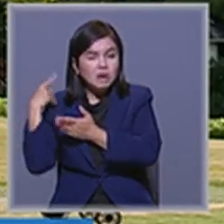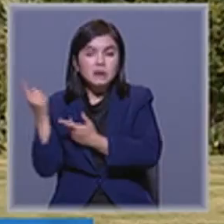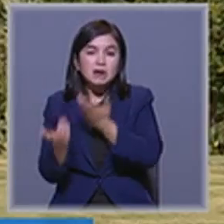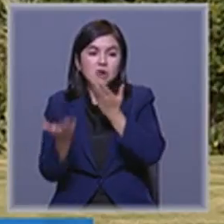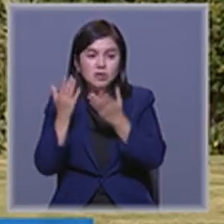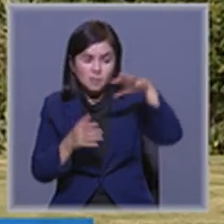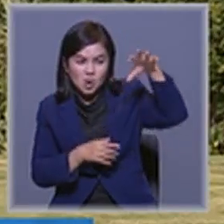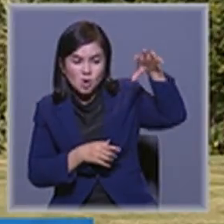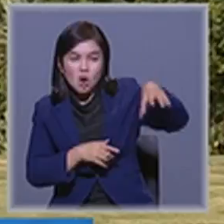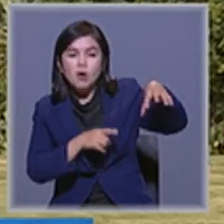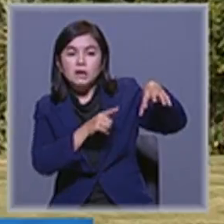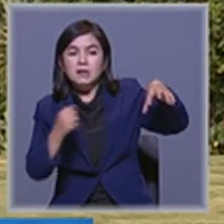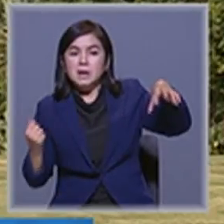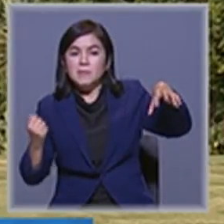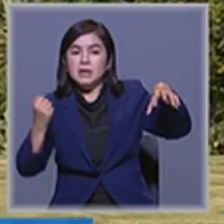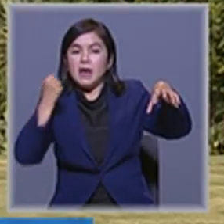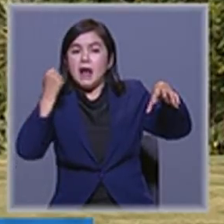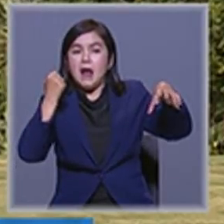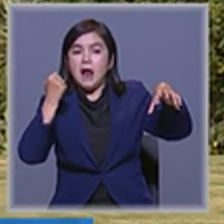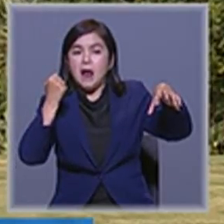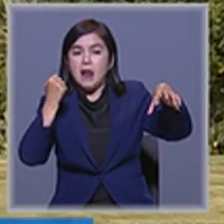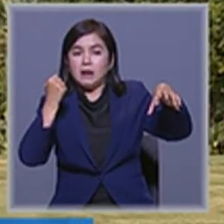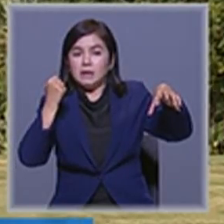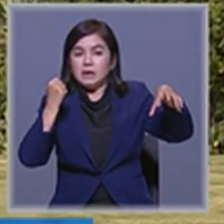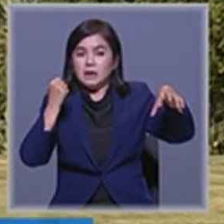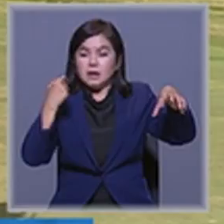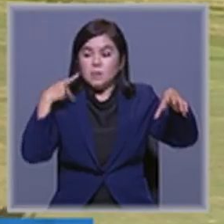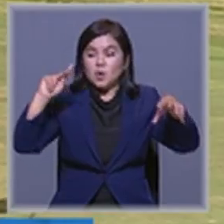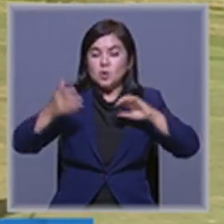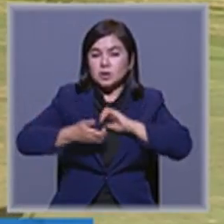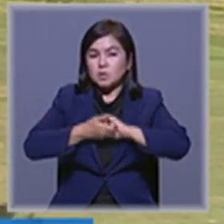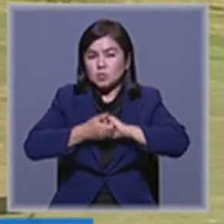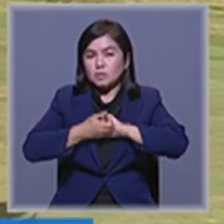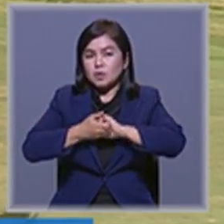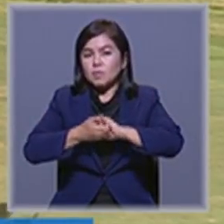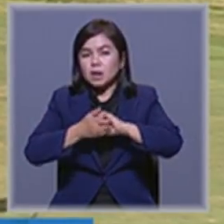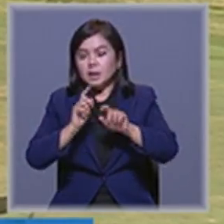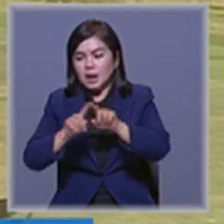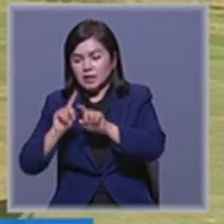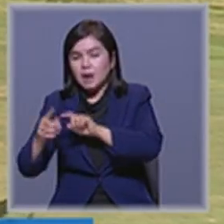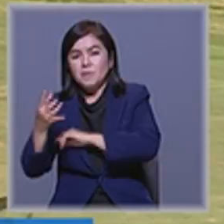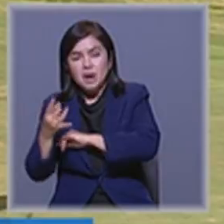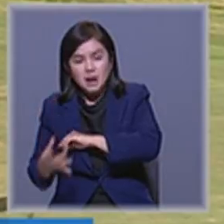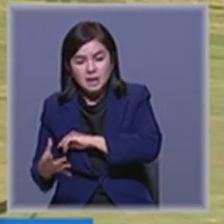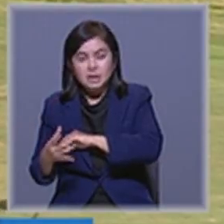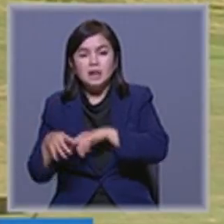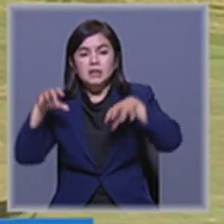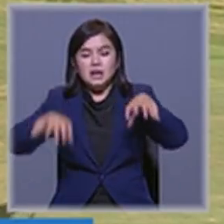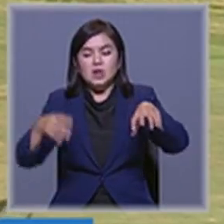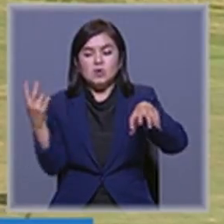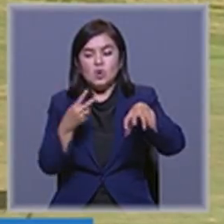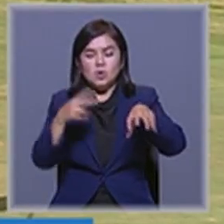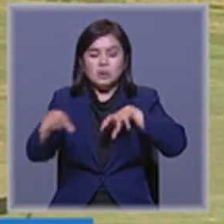ที่มีอำนาจในการให้คุณให้โทษแต่คนได้มาก ๆครับ นะครับไอ้สองหน่วยงานประเภทนี้